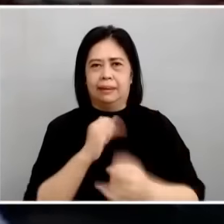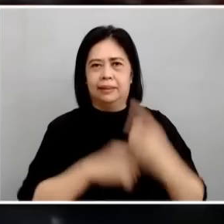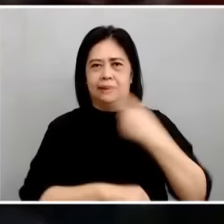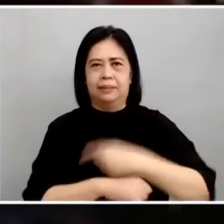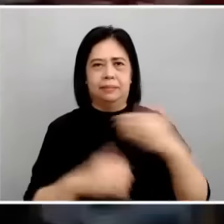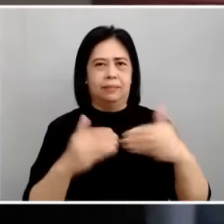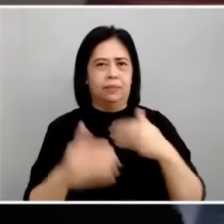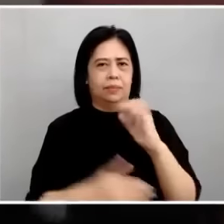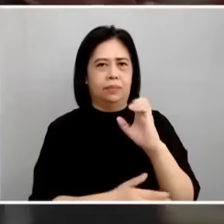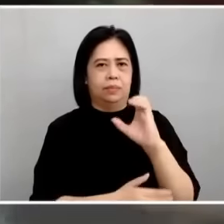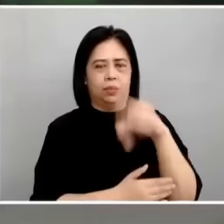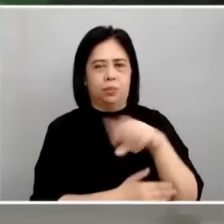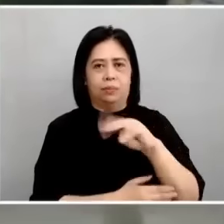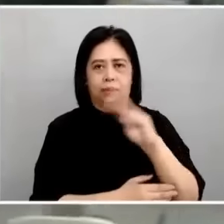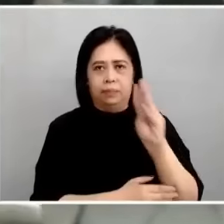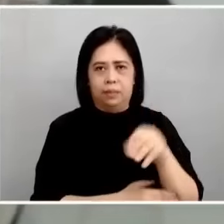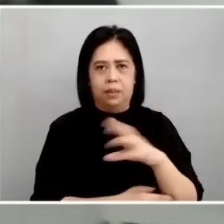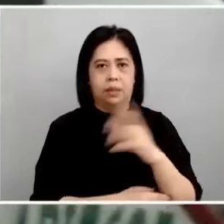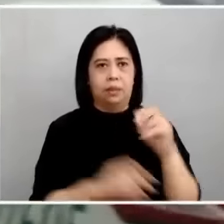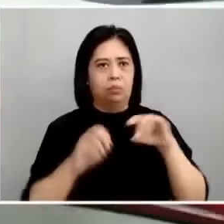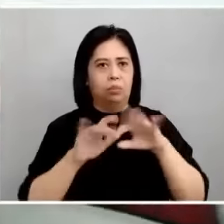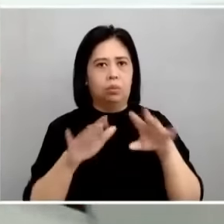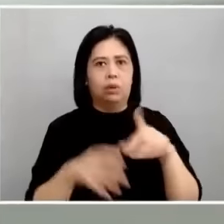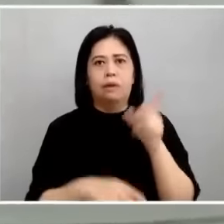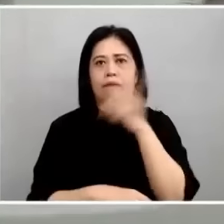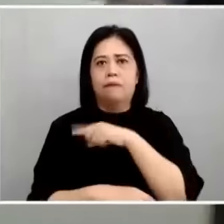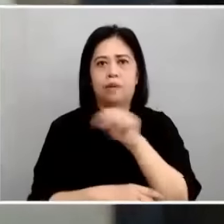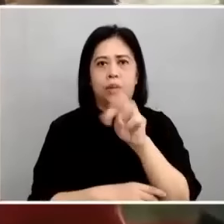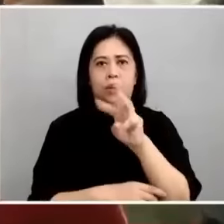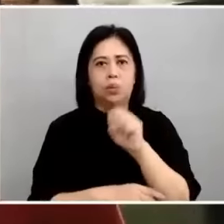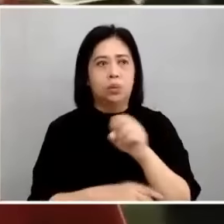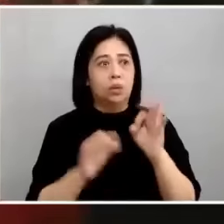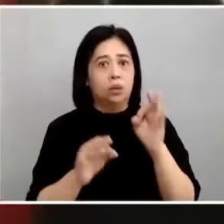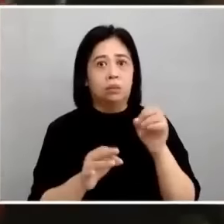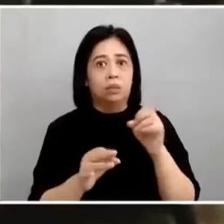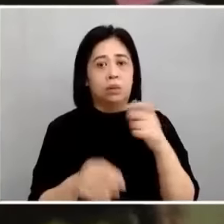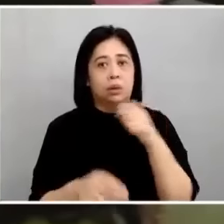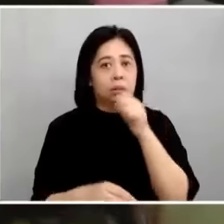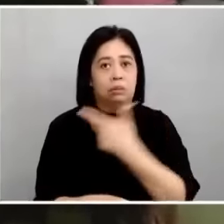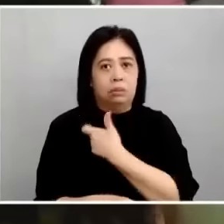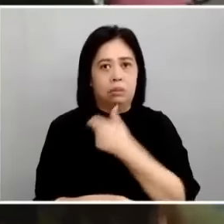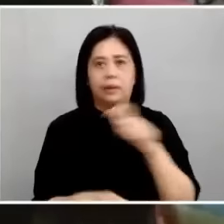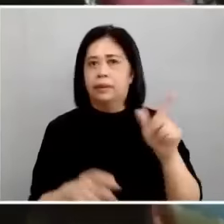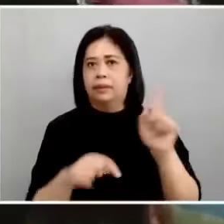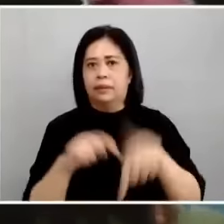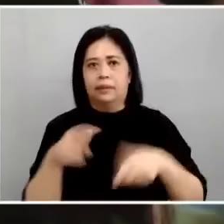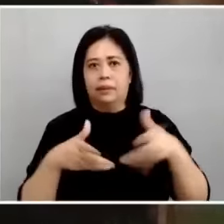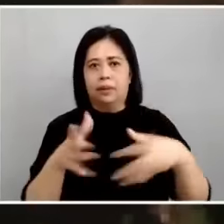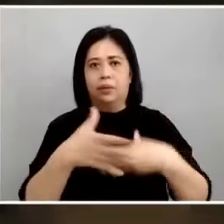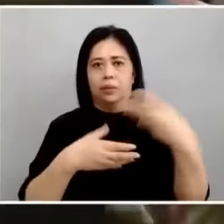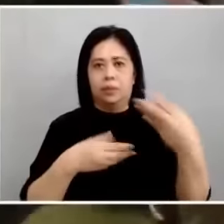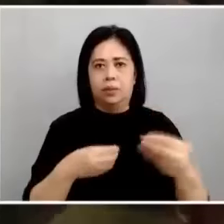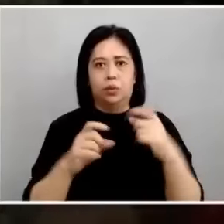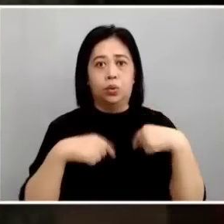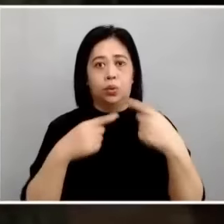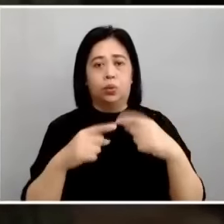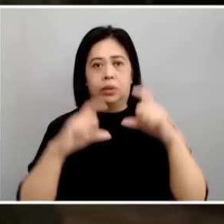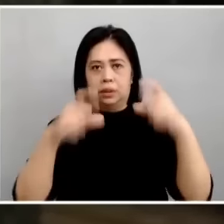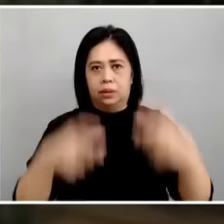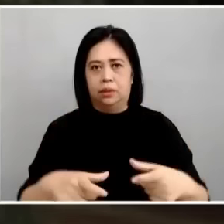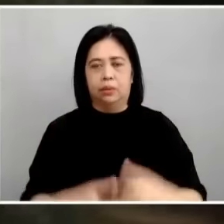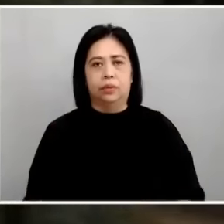sa Metro Manila at kumalat pa ang peking balita na hindi papayagang lumabas ang mga hindi bakunado habang naka-lockdown.